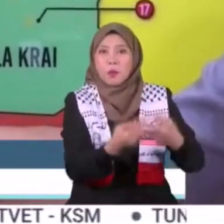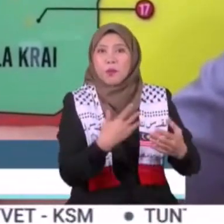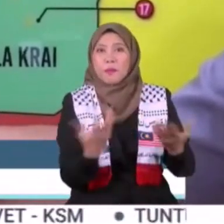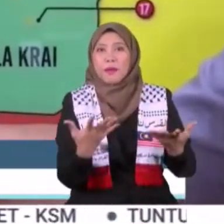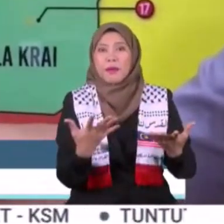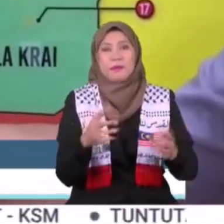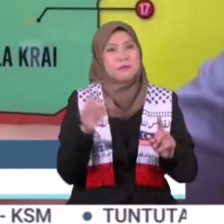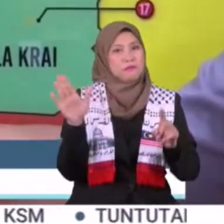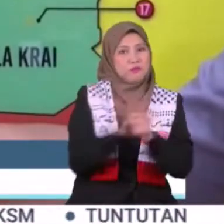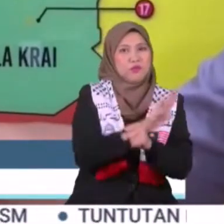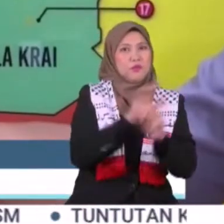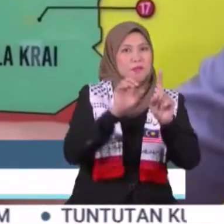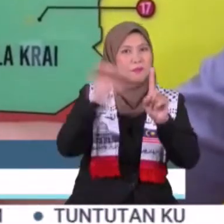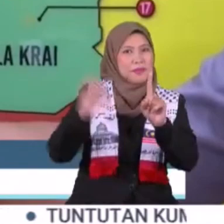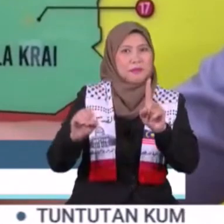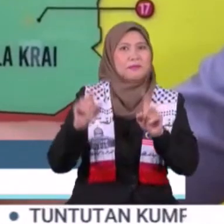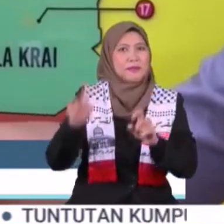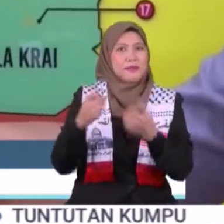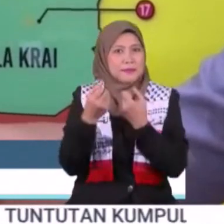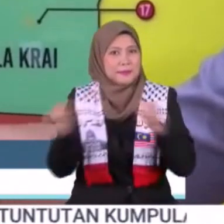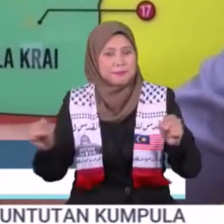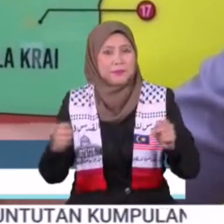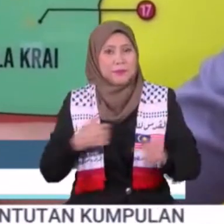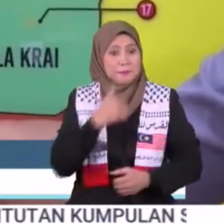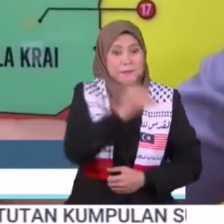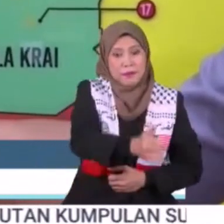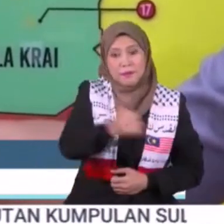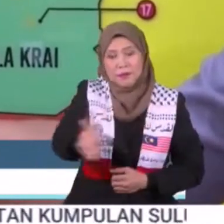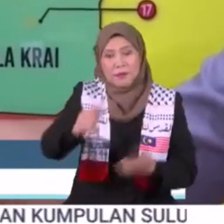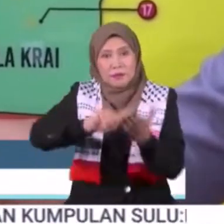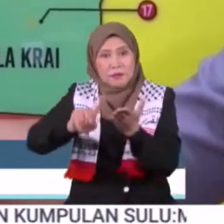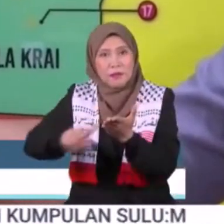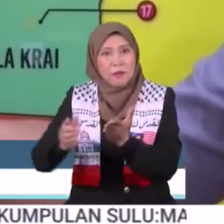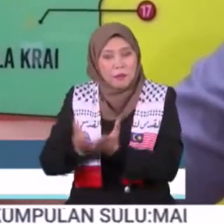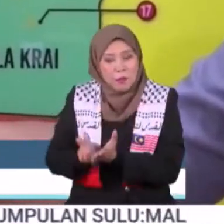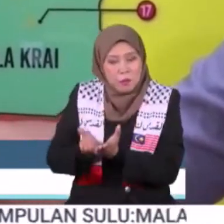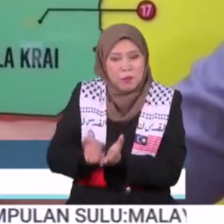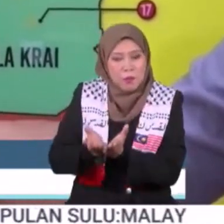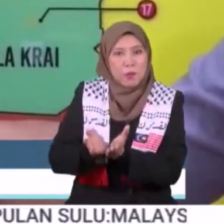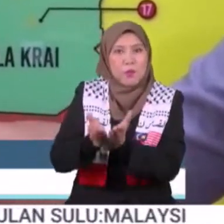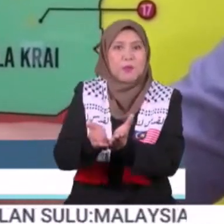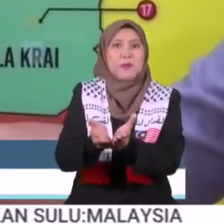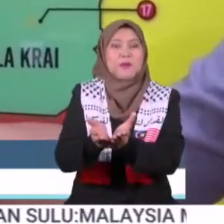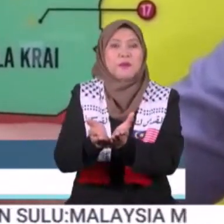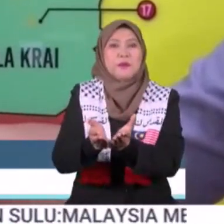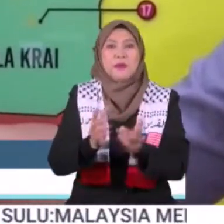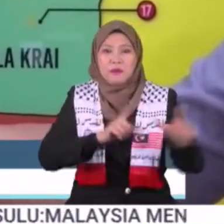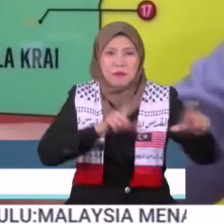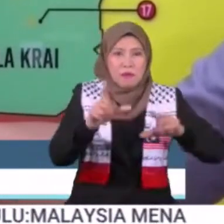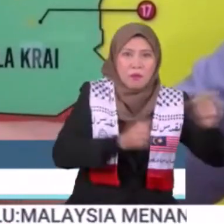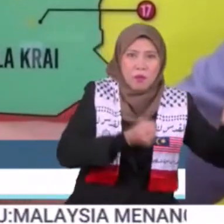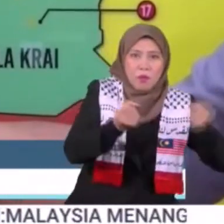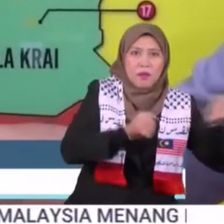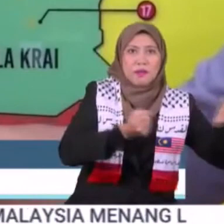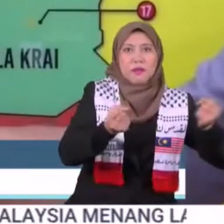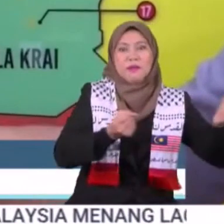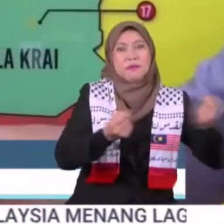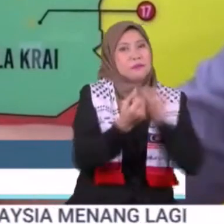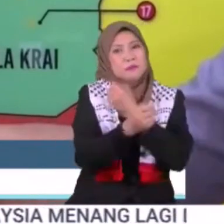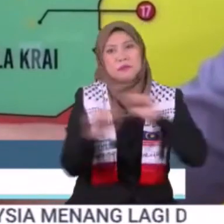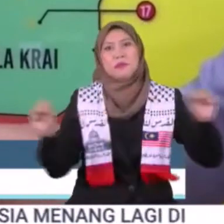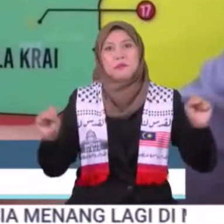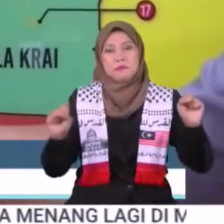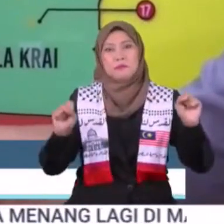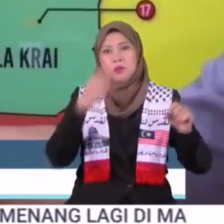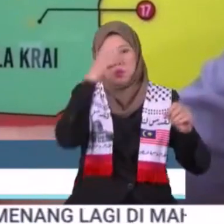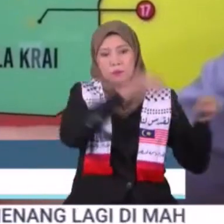100%. Dan saya akan refer kepada kejutan, pastikan bot-bot kita dan juga lori kita dalam keadaan bersedia untuk